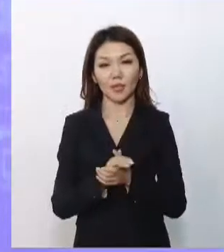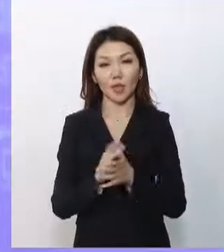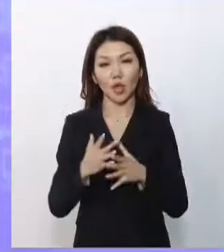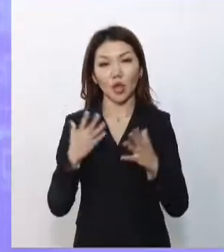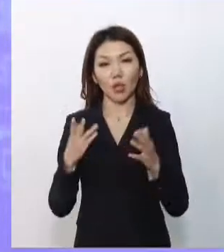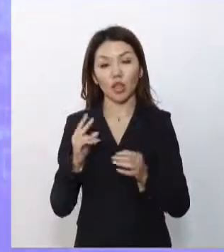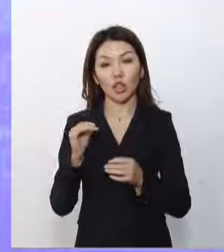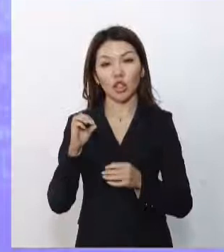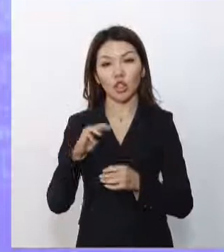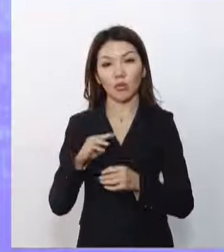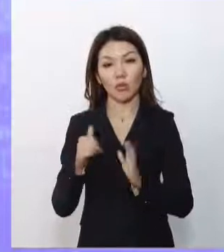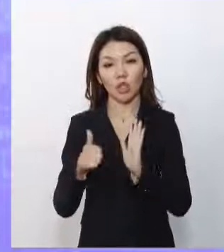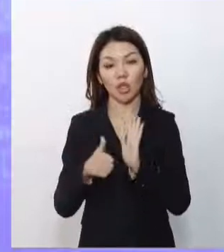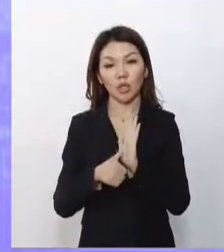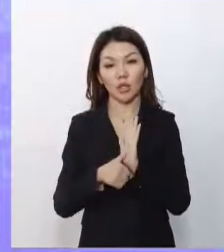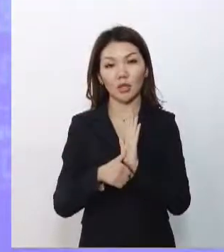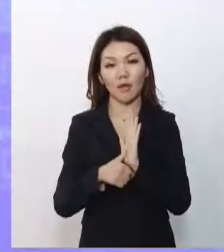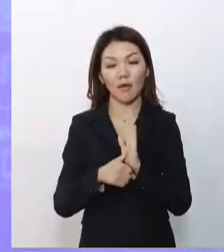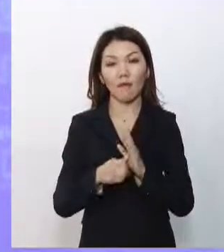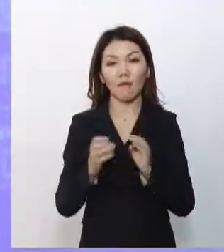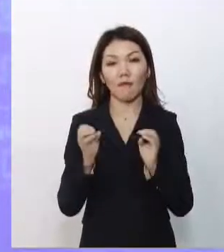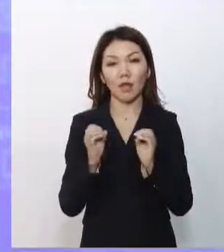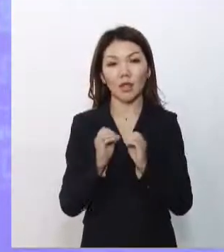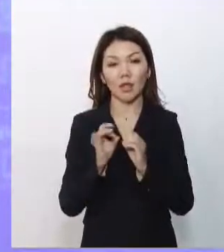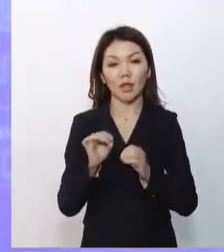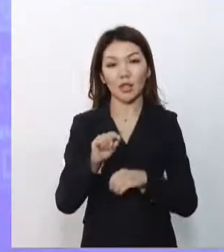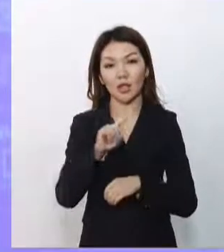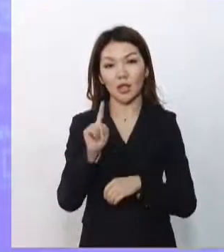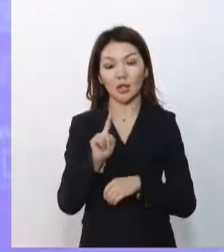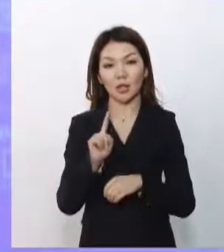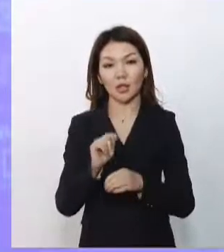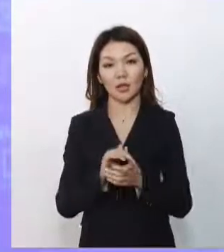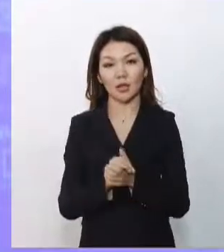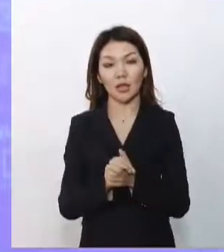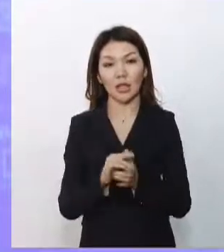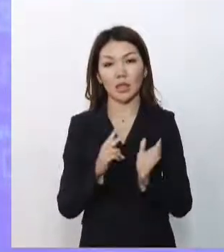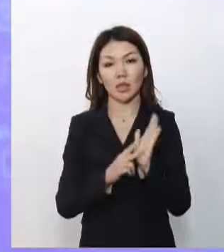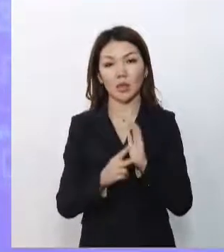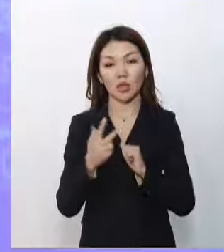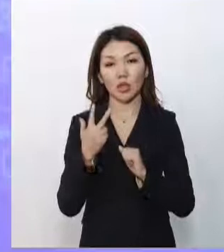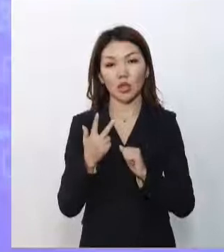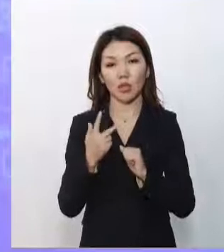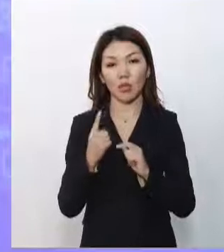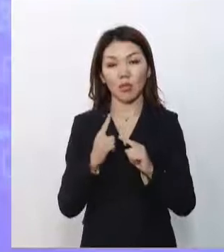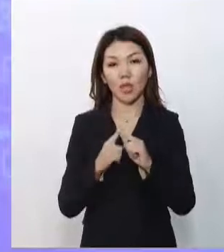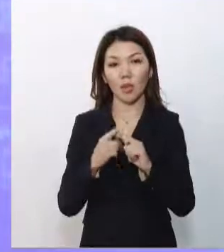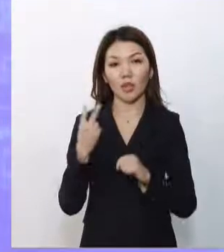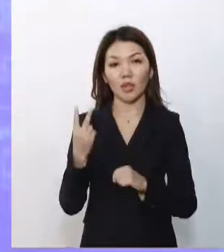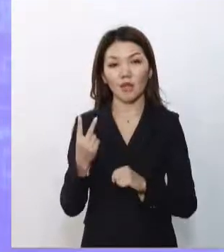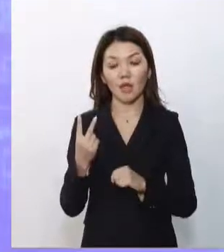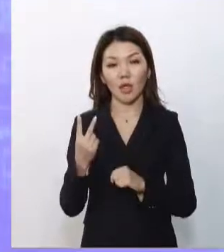6? В 10 раз. К 73 прибавьте